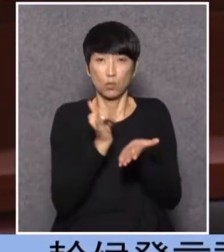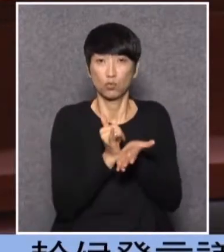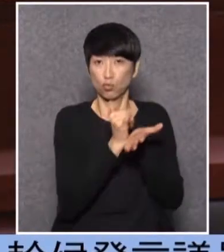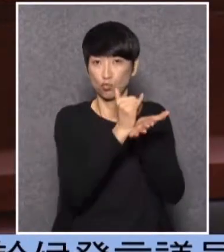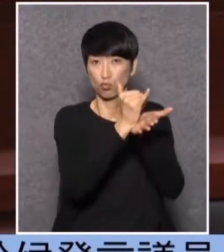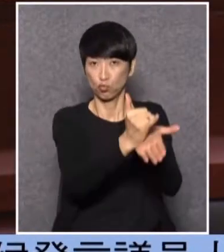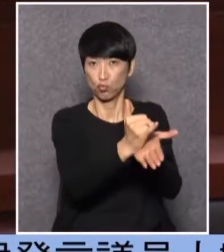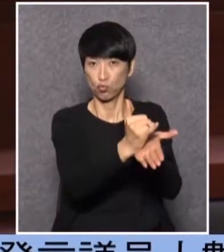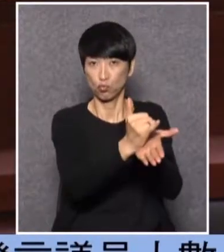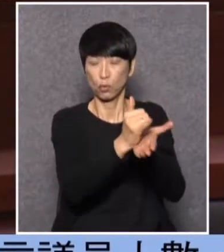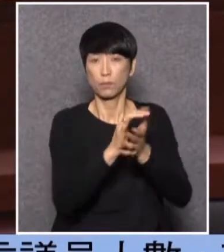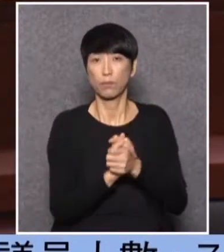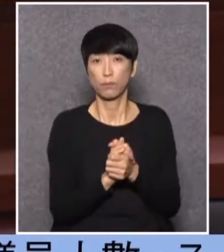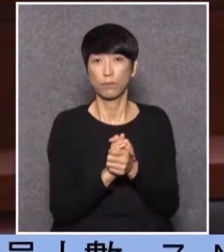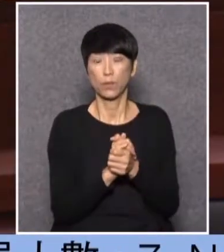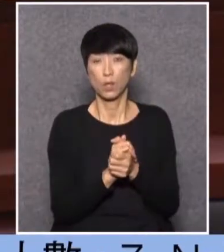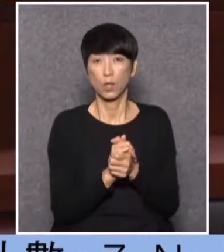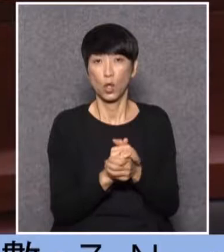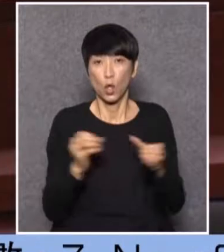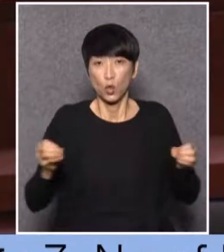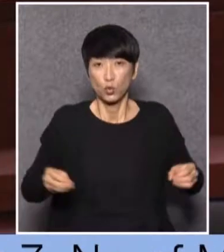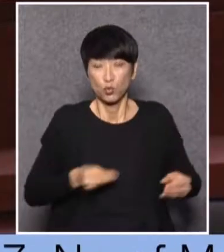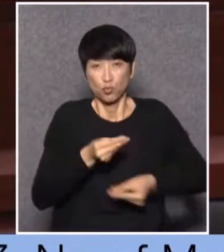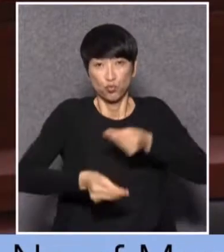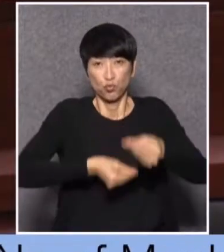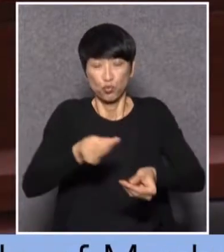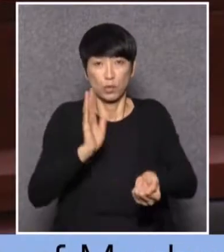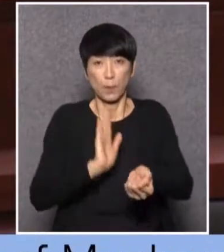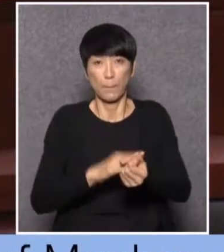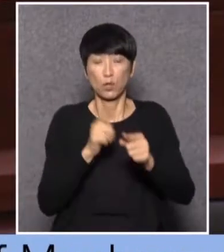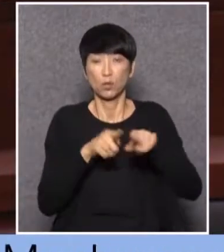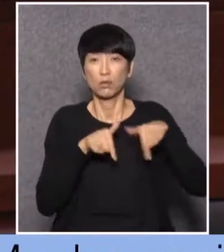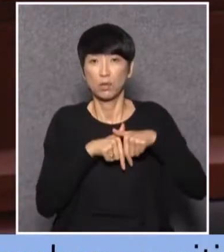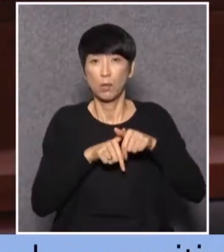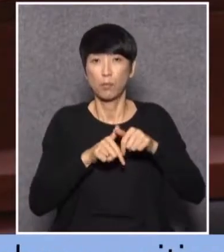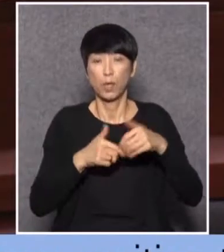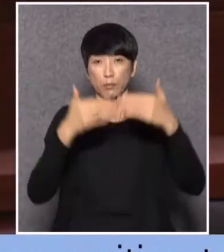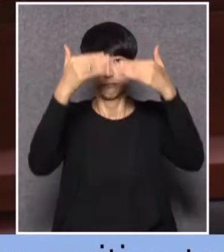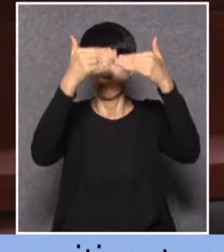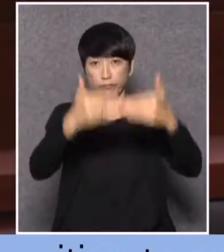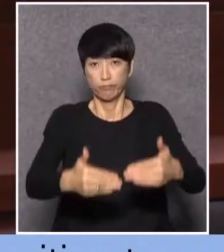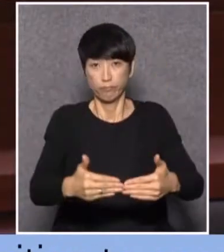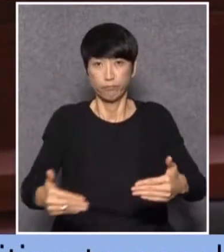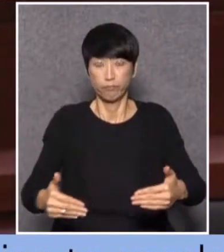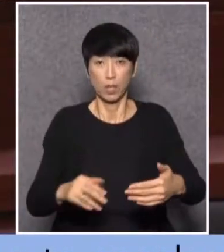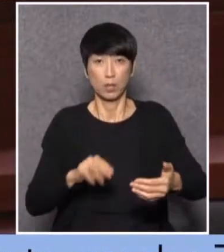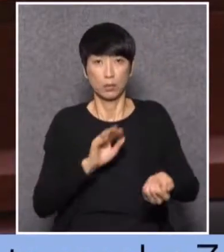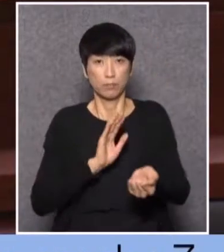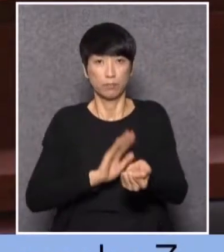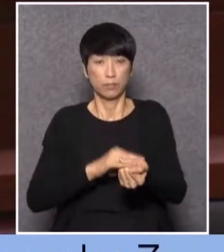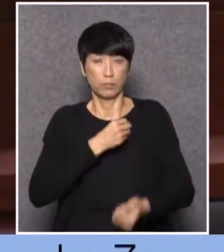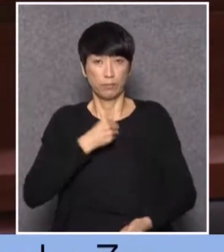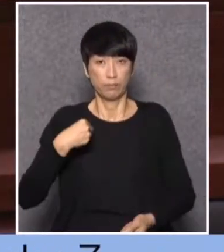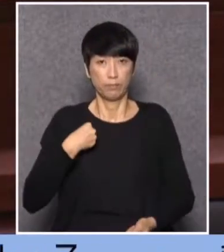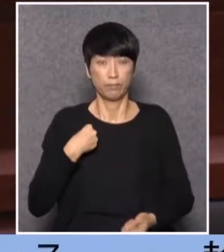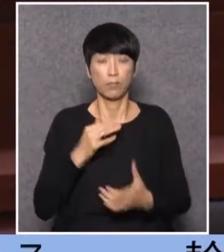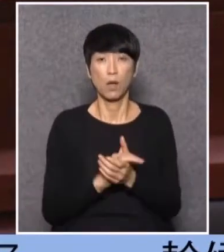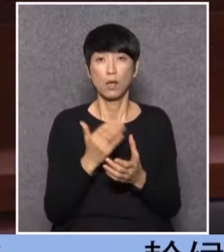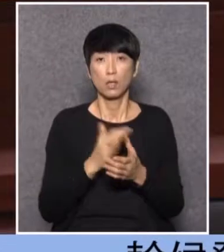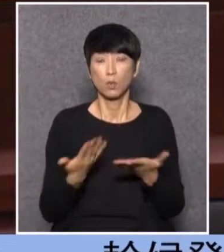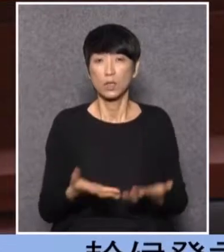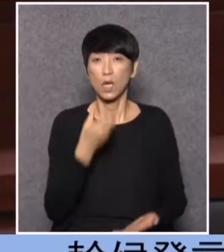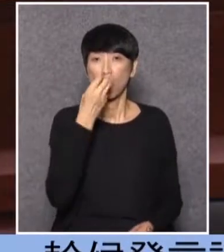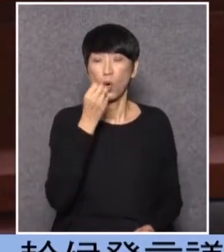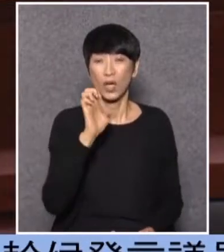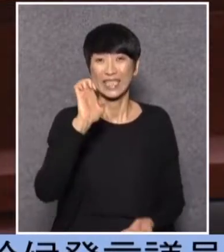我們的傳染病中心那裡接受隔離治療。而因為我們在香港咧掌握了呢一個伊